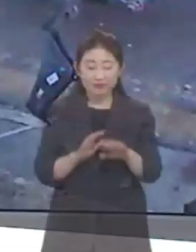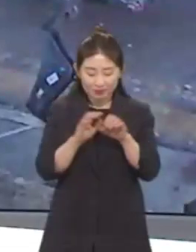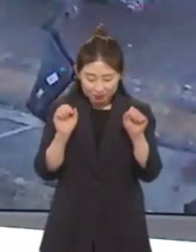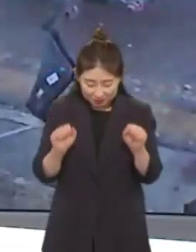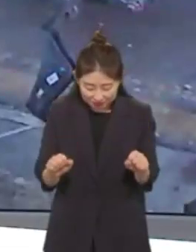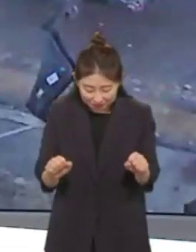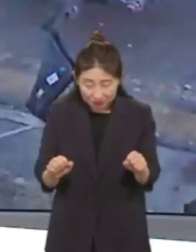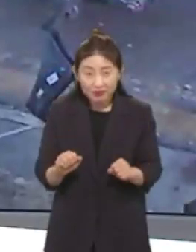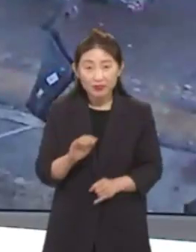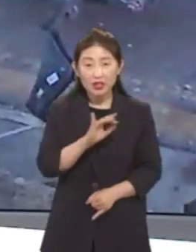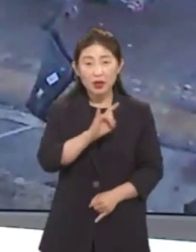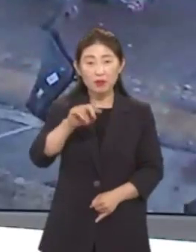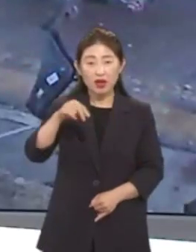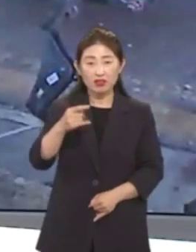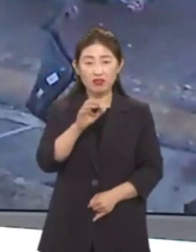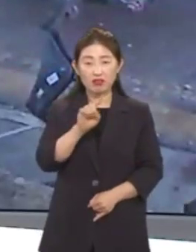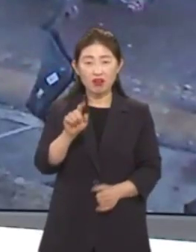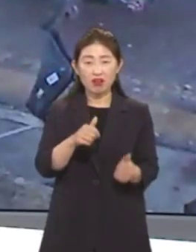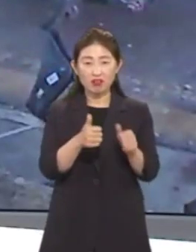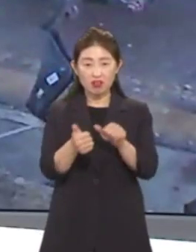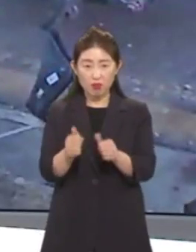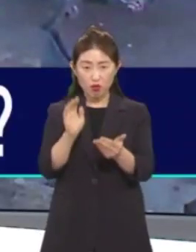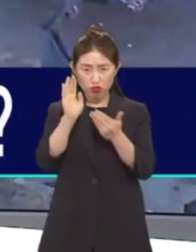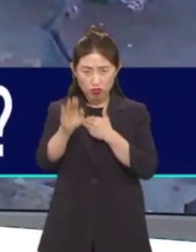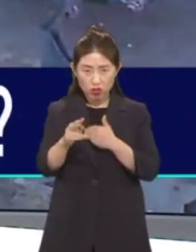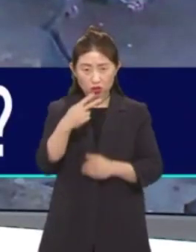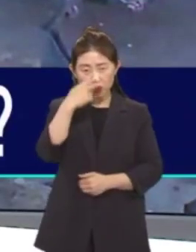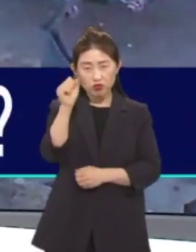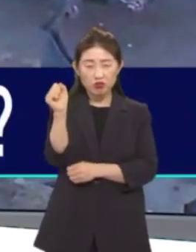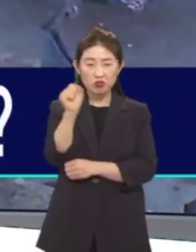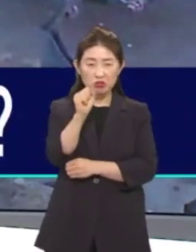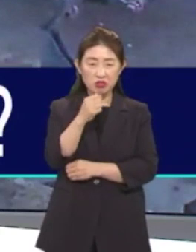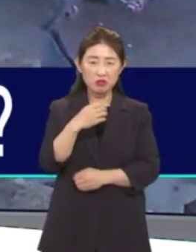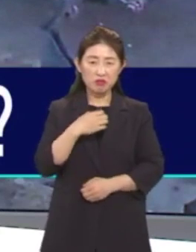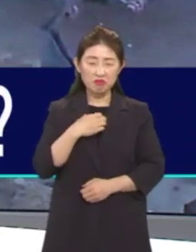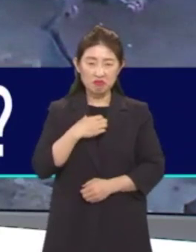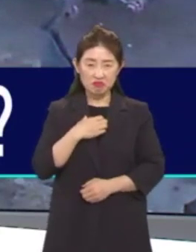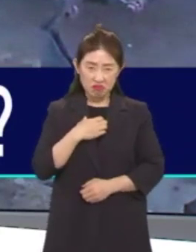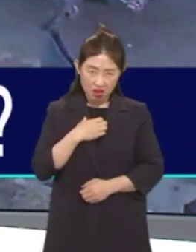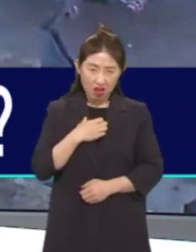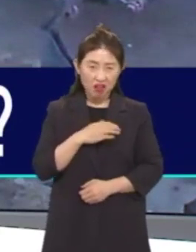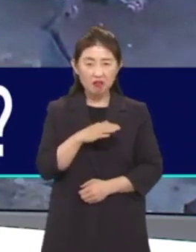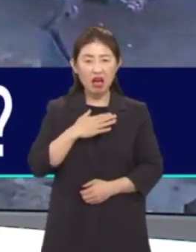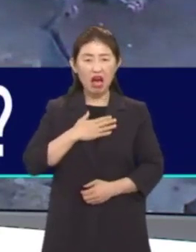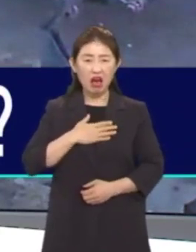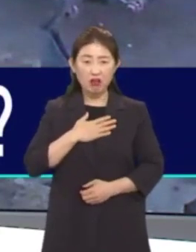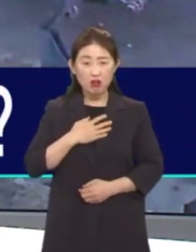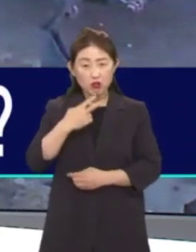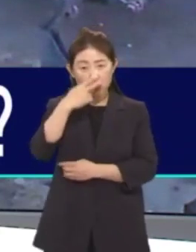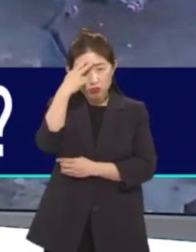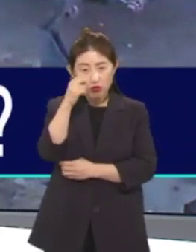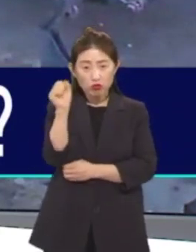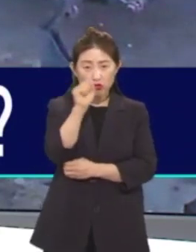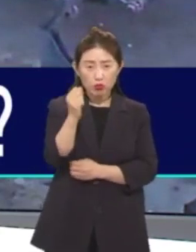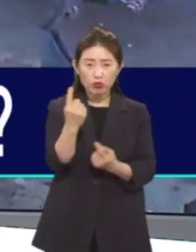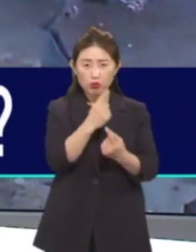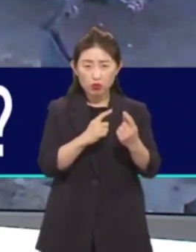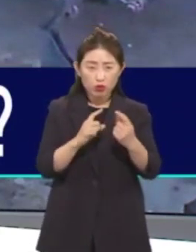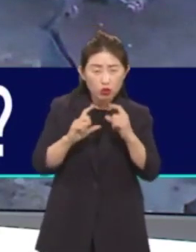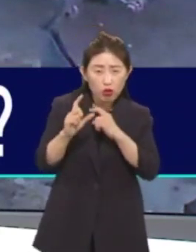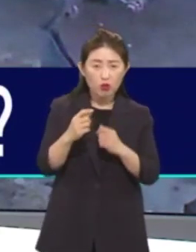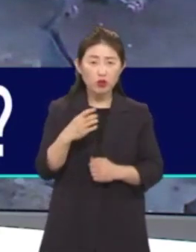여러분 안녕하십니까? 고 배승하양 사망사고 이후 음주운전에 대한 경각심이 높아지고 있는데 이